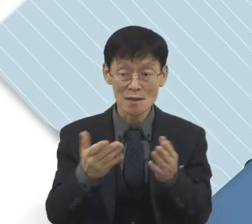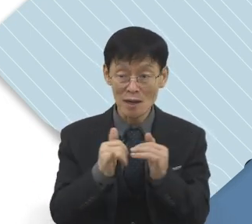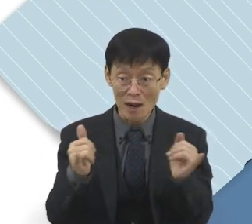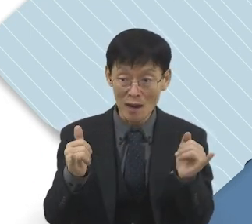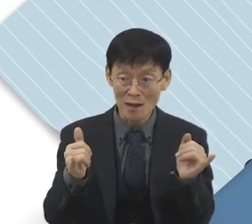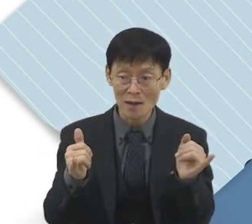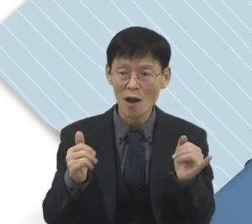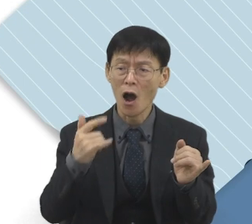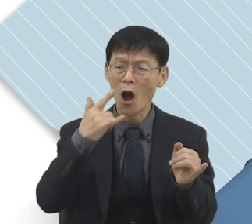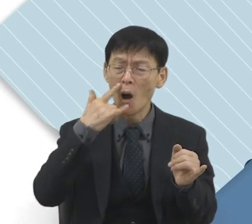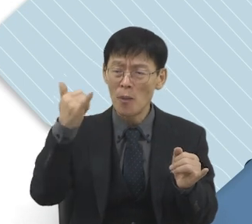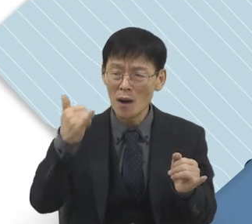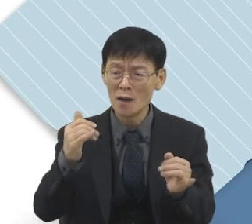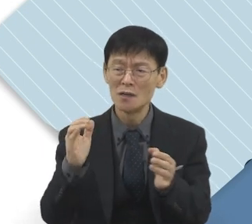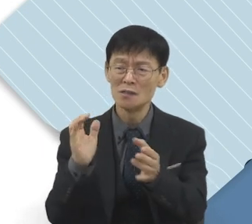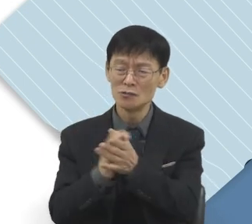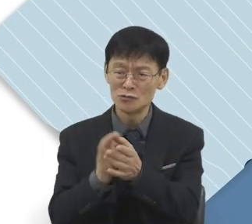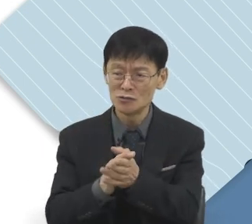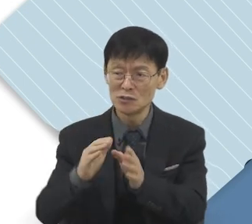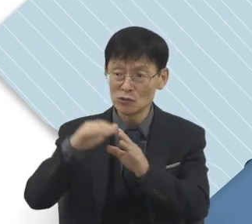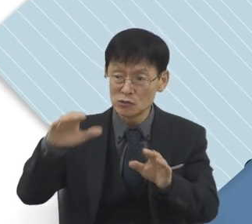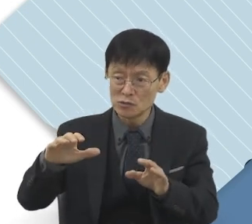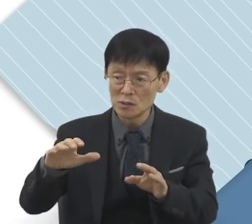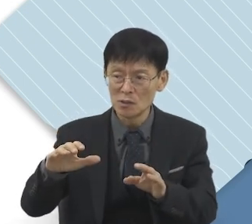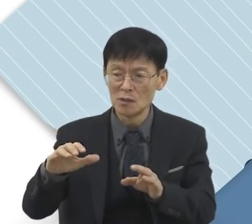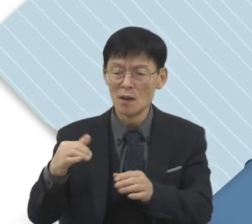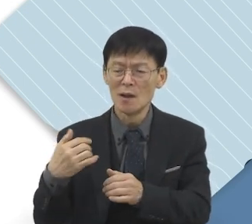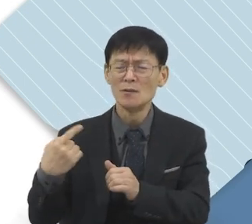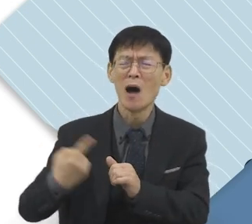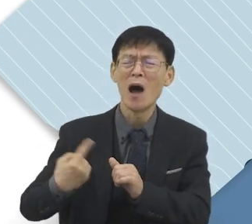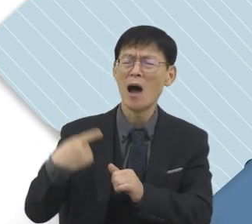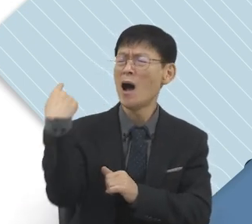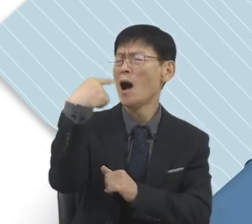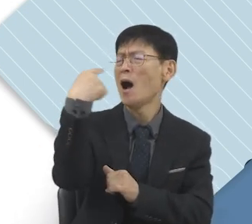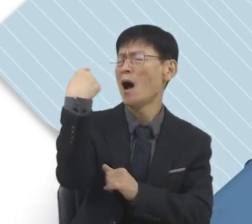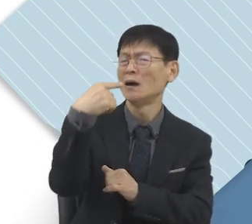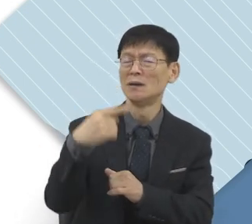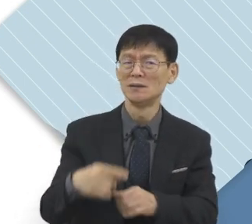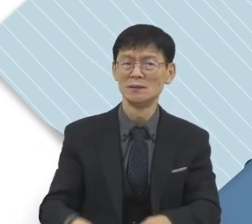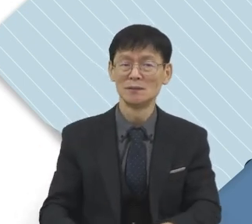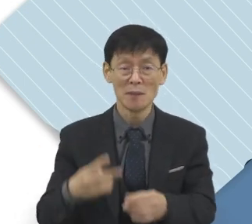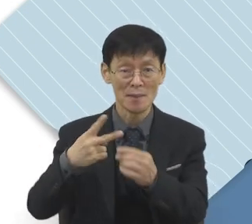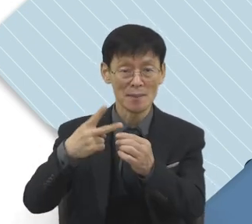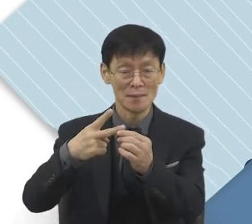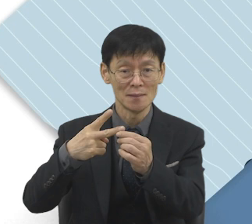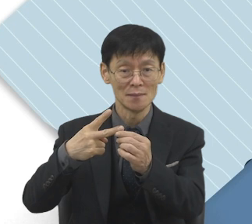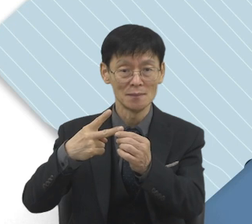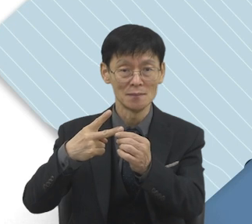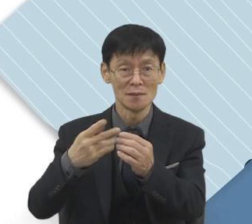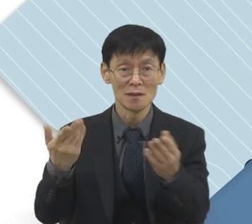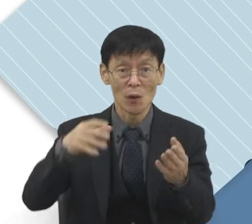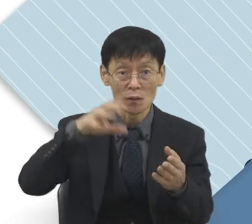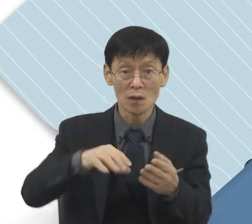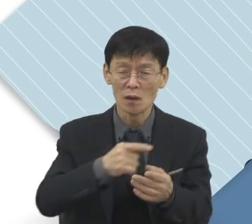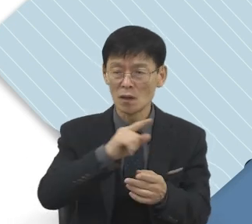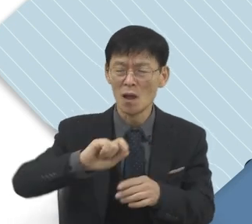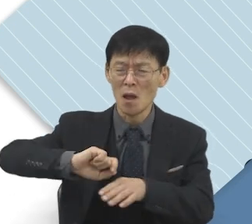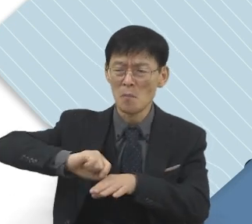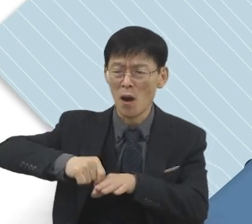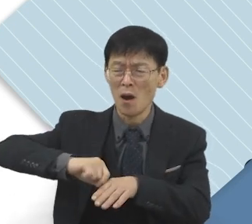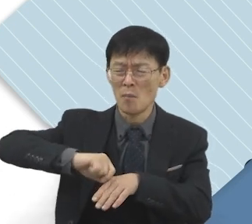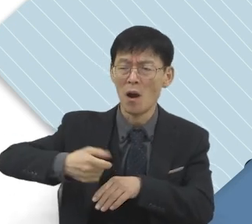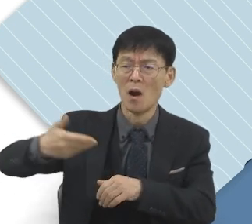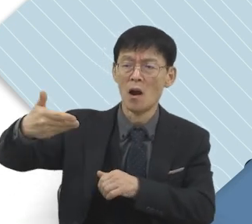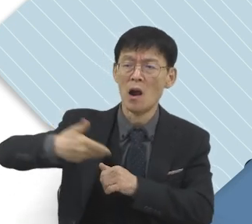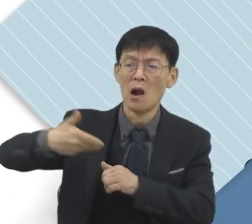동료, 부모, 친구, 이웃으로부터 비난받을 수 있습니다. 둘째, 직장에서 여러 가지